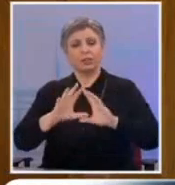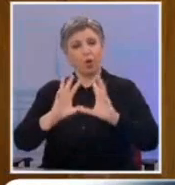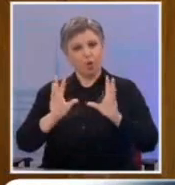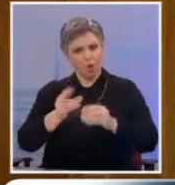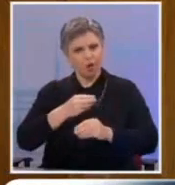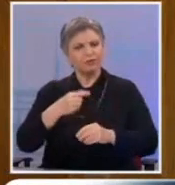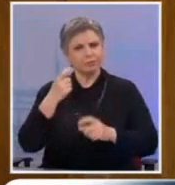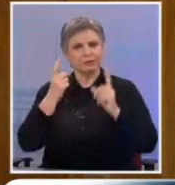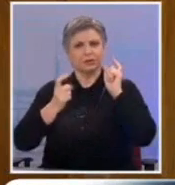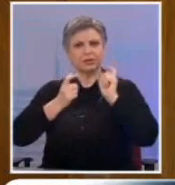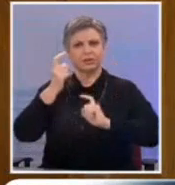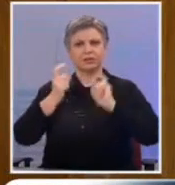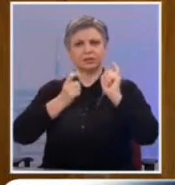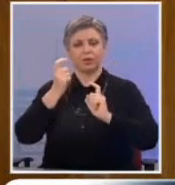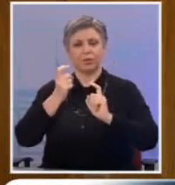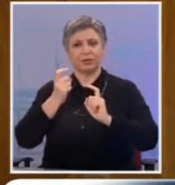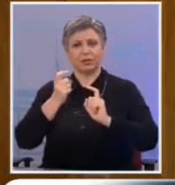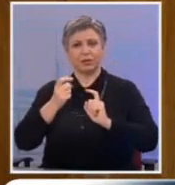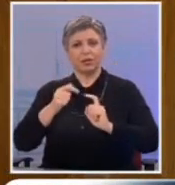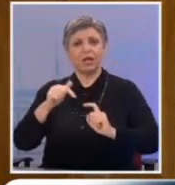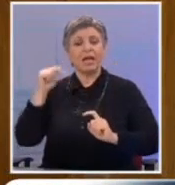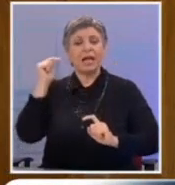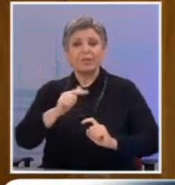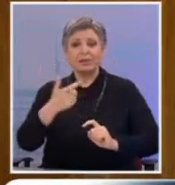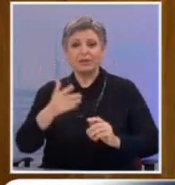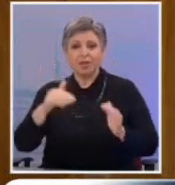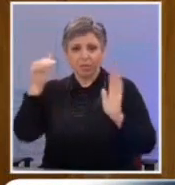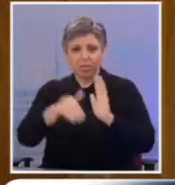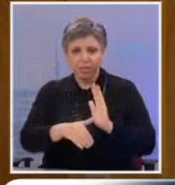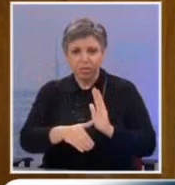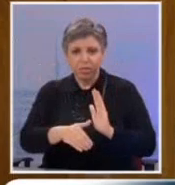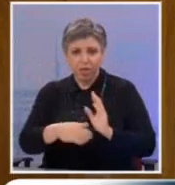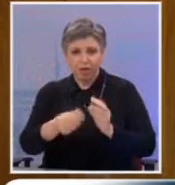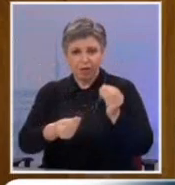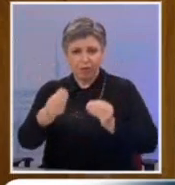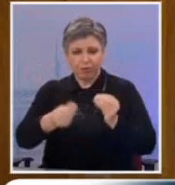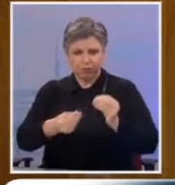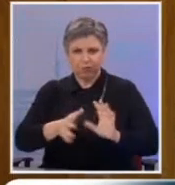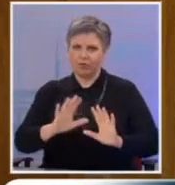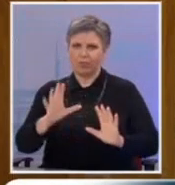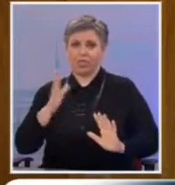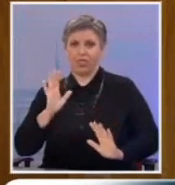Οτιδήποτε συμβάλλει στην επιδείνωση αυτής της κρίσης εμείς είμαστε απέναντι. Και νομίζουμε όλοι πρέπει να είμαστε απέναντι.